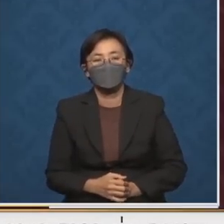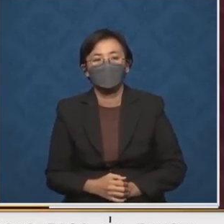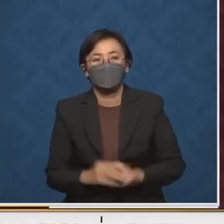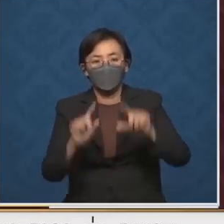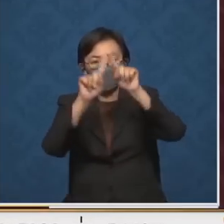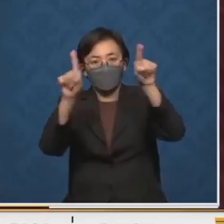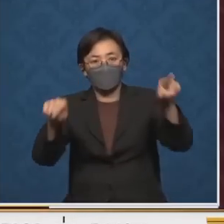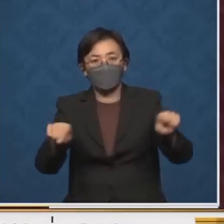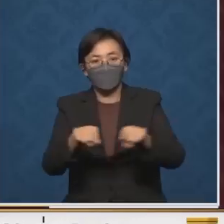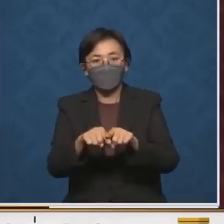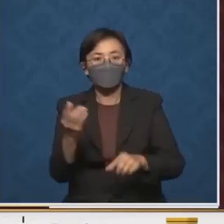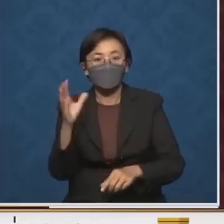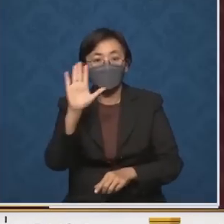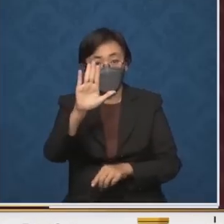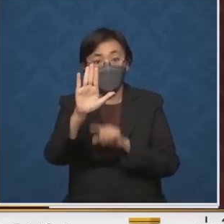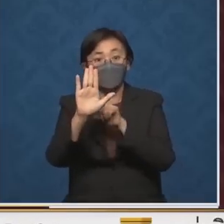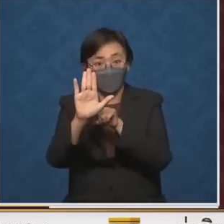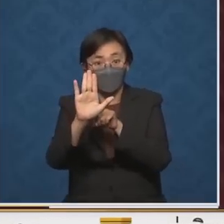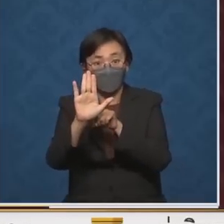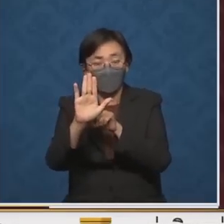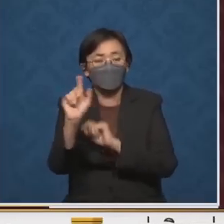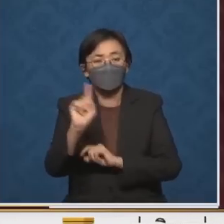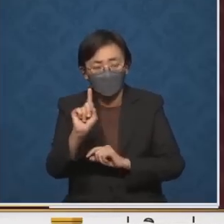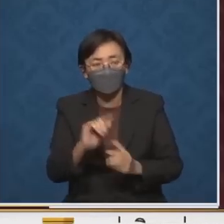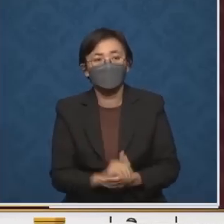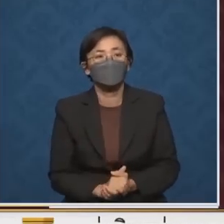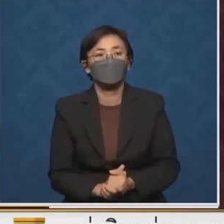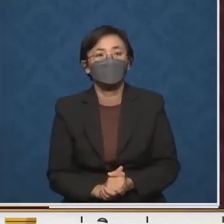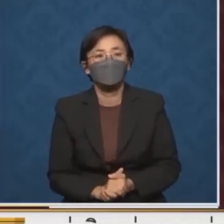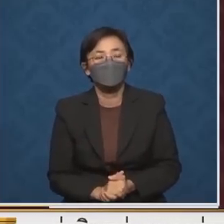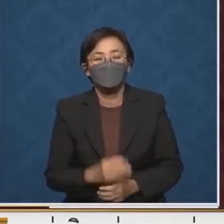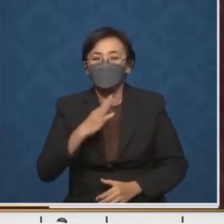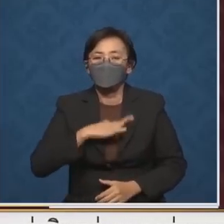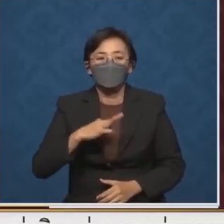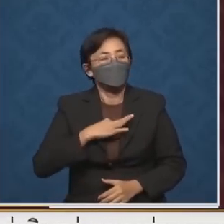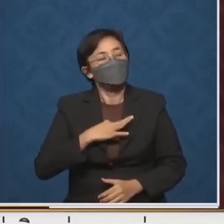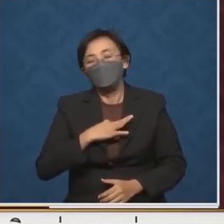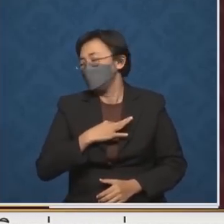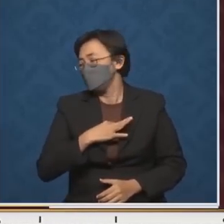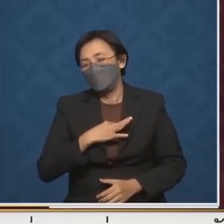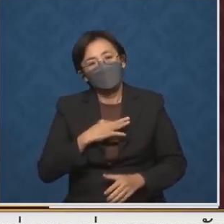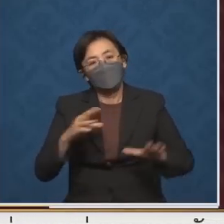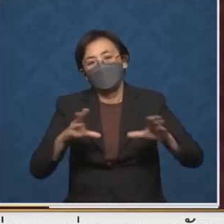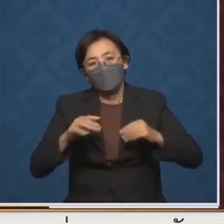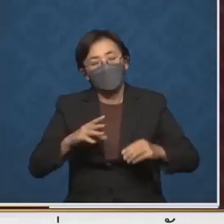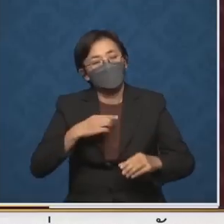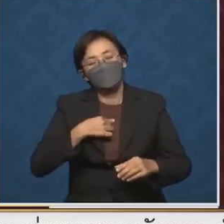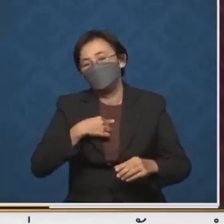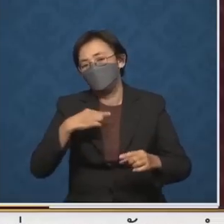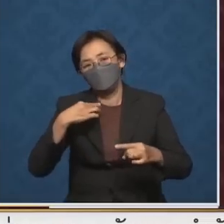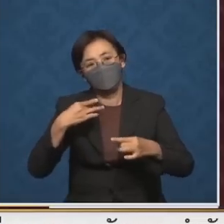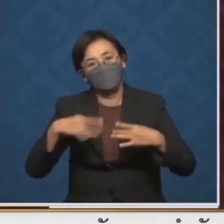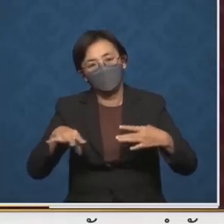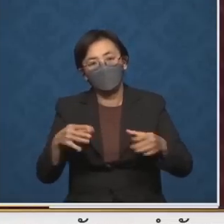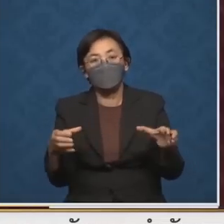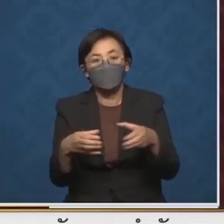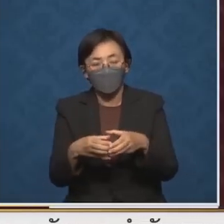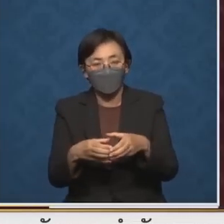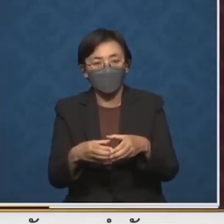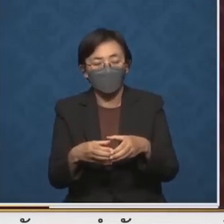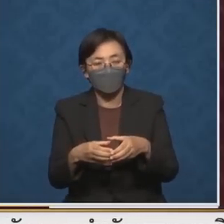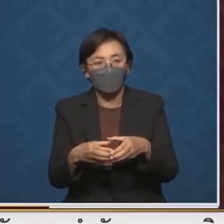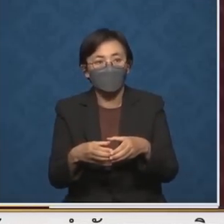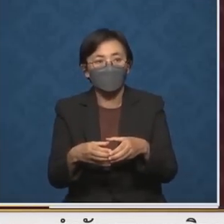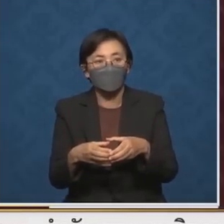ตรงนี้ผมยืนยันเป็นอีกหนึ่กระแที่ไม่เห็นดวยและต่อต้านกลุ่มนะครับ ขณะ